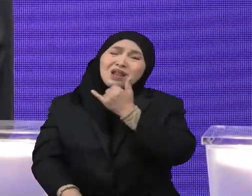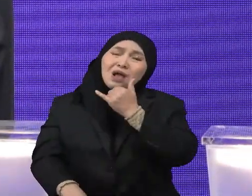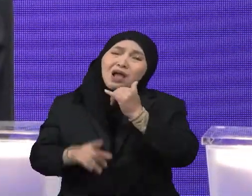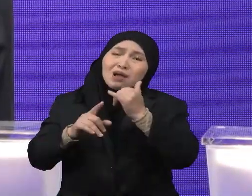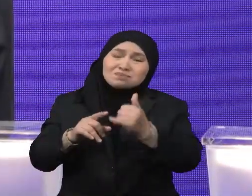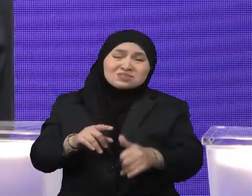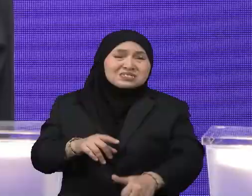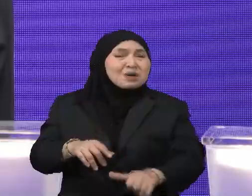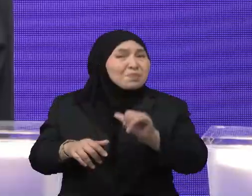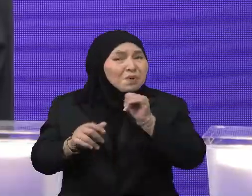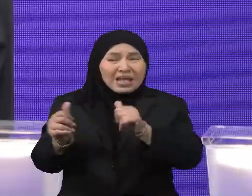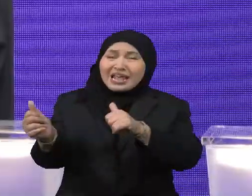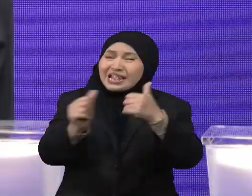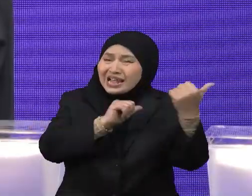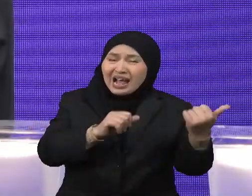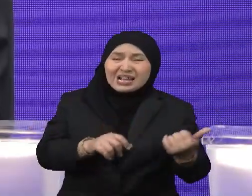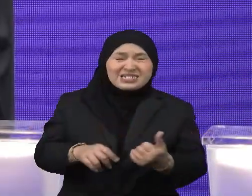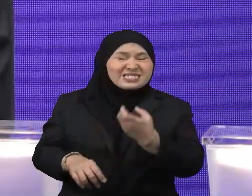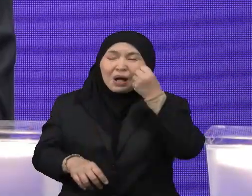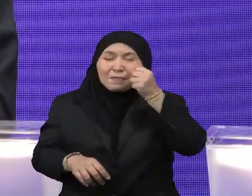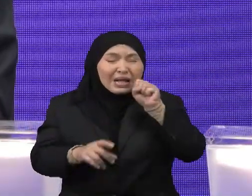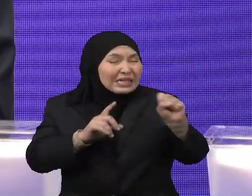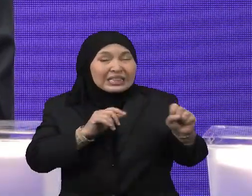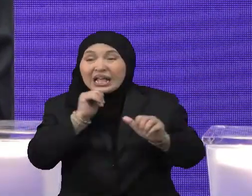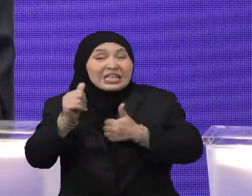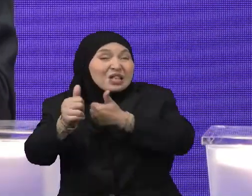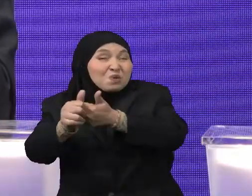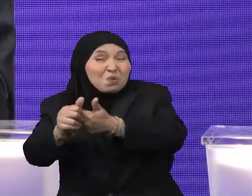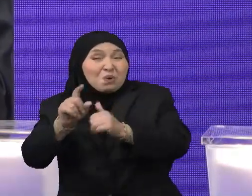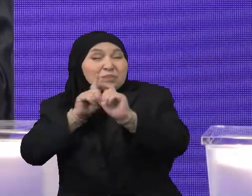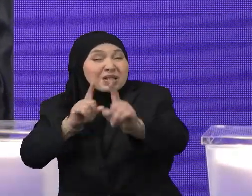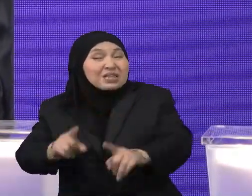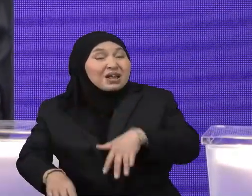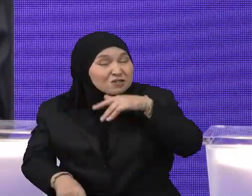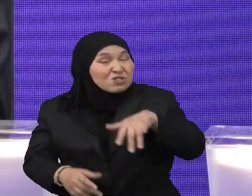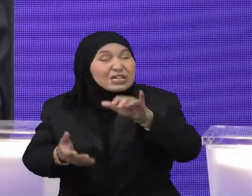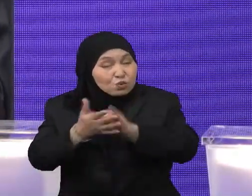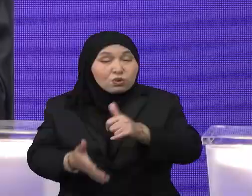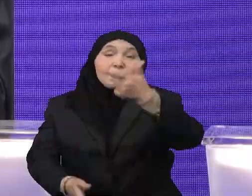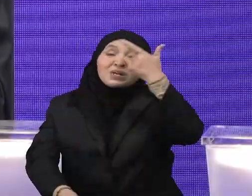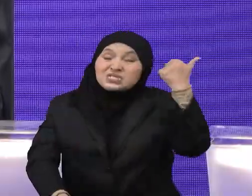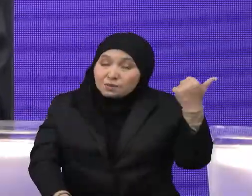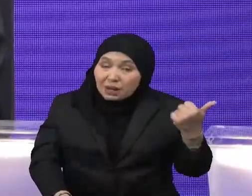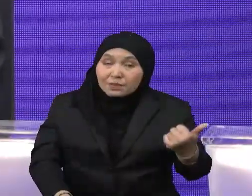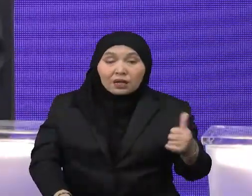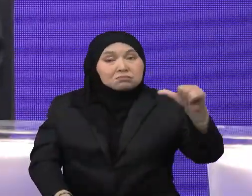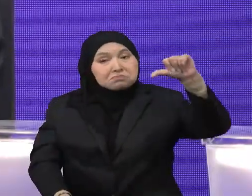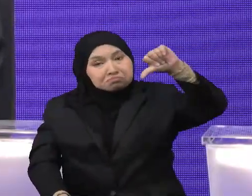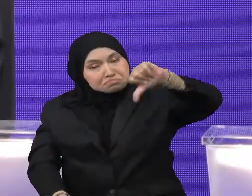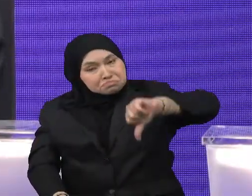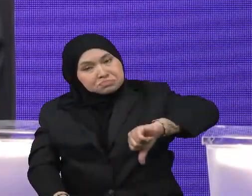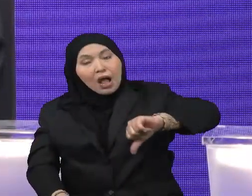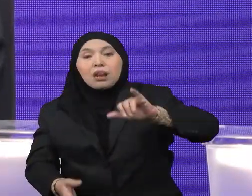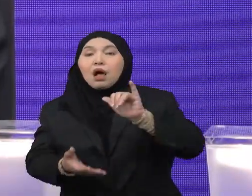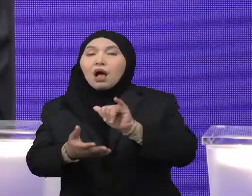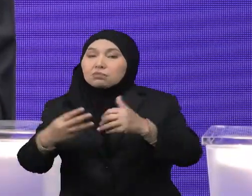Nabi Shallallahu Alaihi Wasallam jadi kamu tidak menjalankan tugas Maka itulah yang telah menyebalkan kekalahan itu